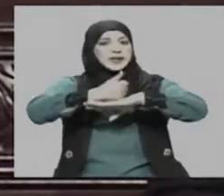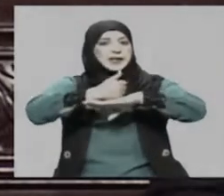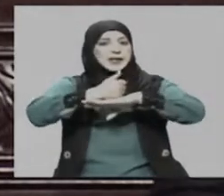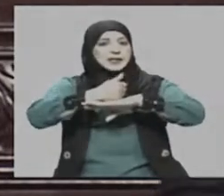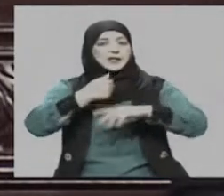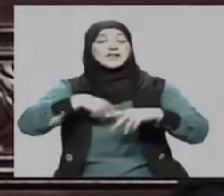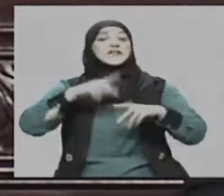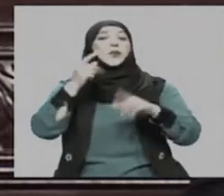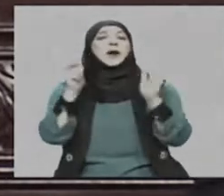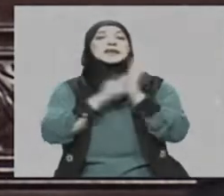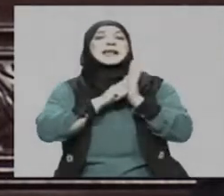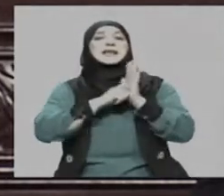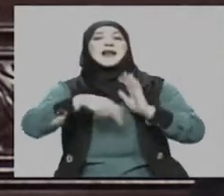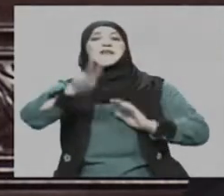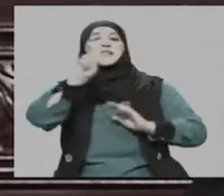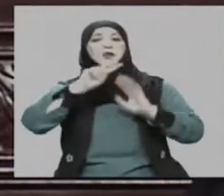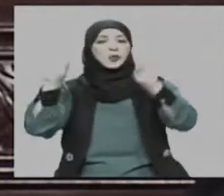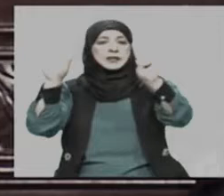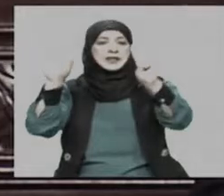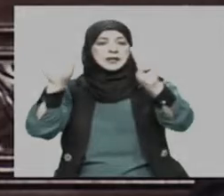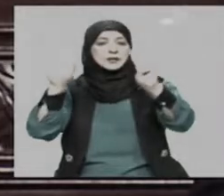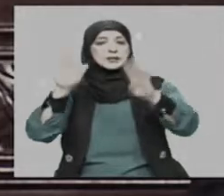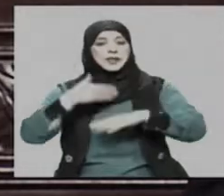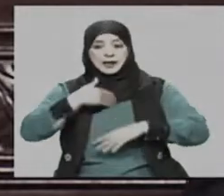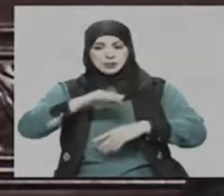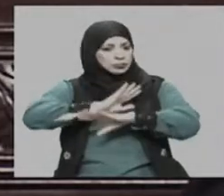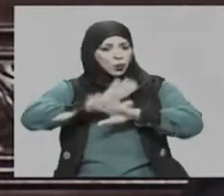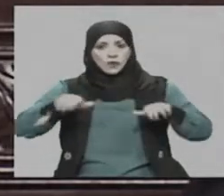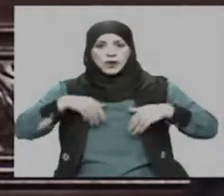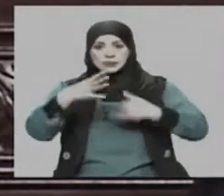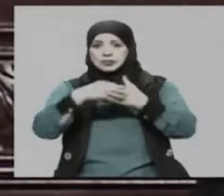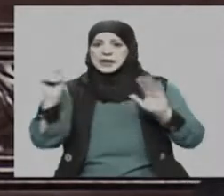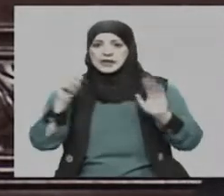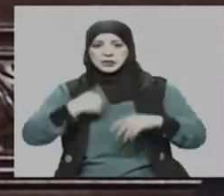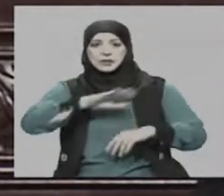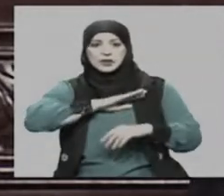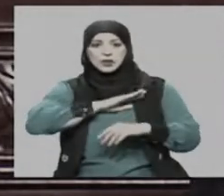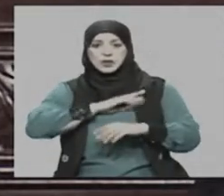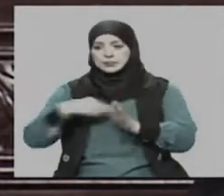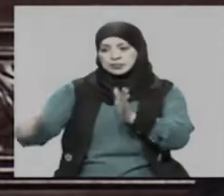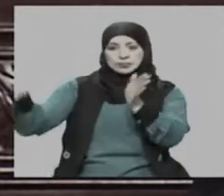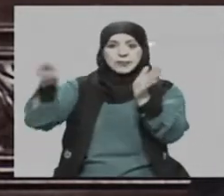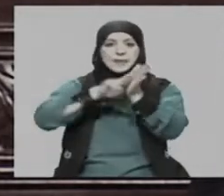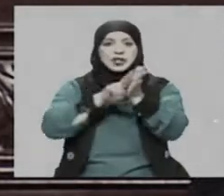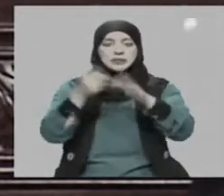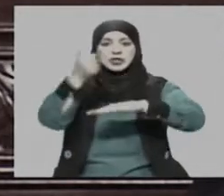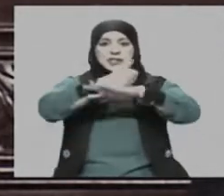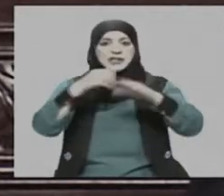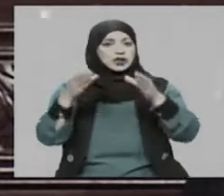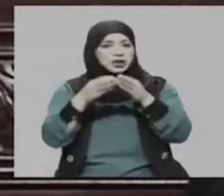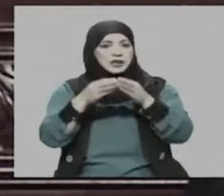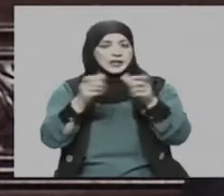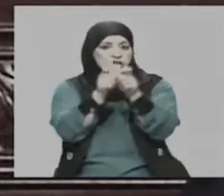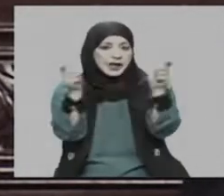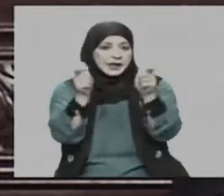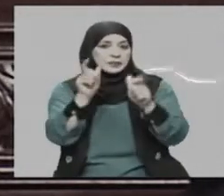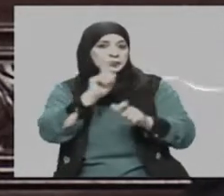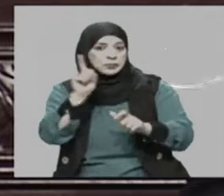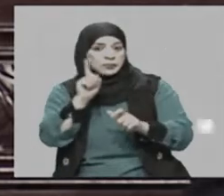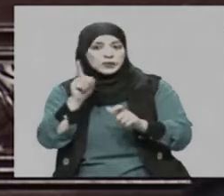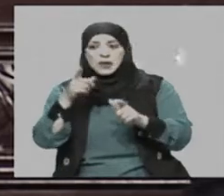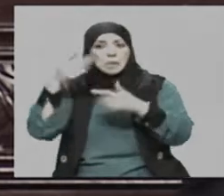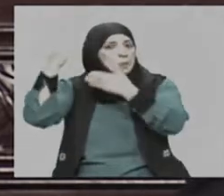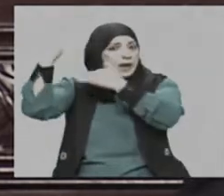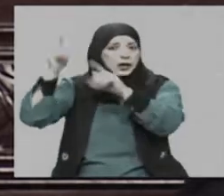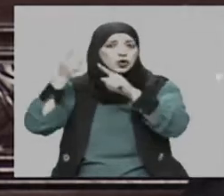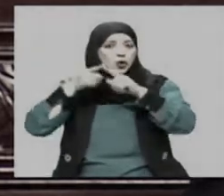في 2009 كي خرجت من المسؤولية ما مشيتش باش نرجع نترأس الشركة وما مشيتش من العروض اللي جات من الداخل